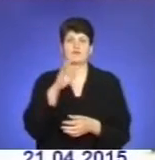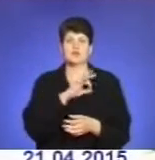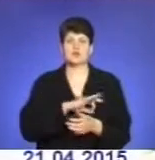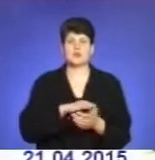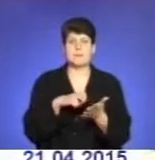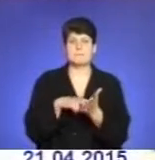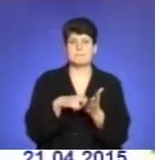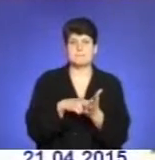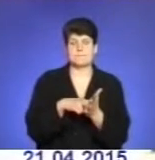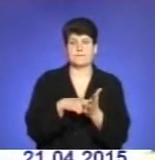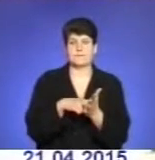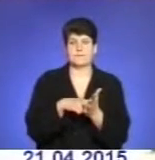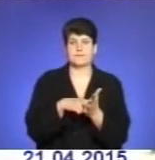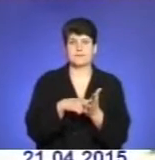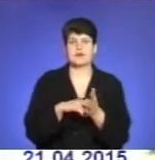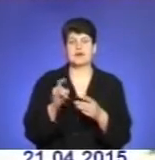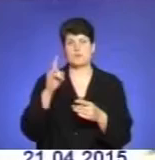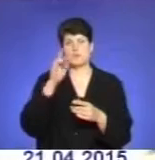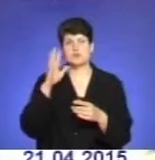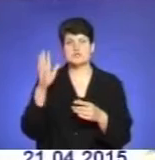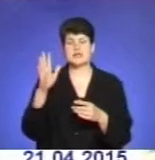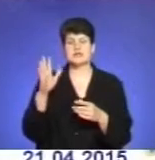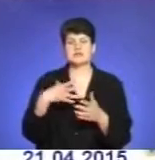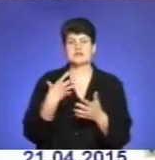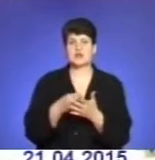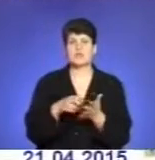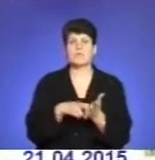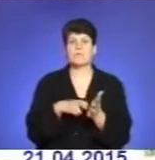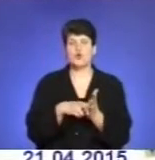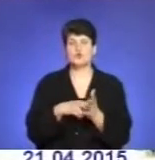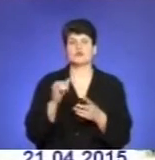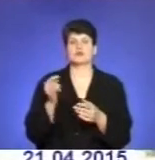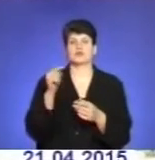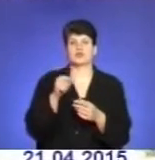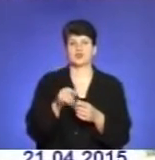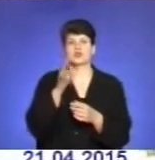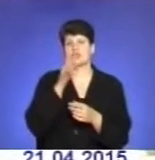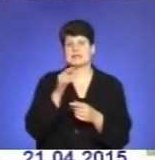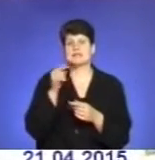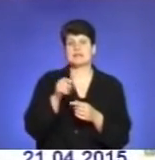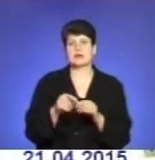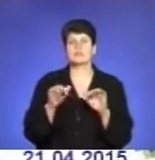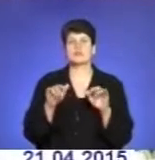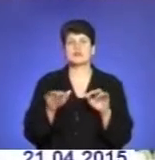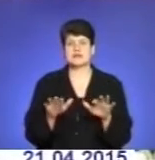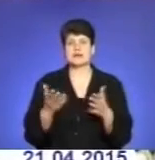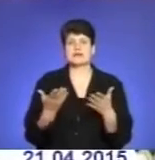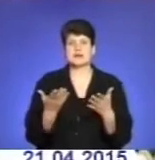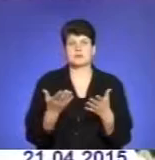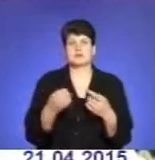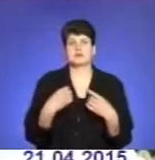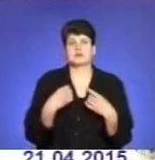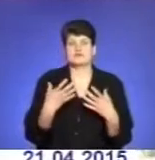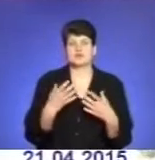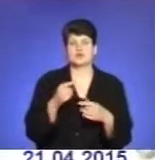і, ну, можна сказати, популяризація своєї пошти, нібито, виходить. І в той самий час тих подій, до яких присвячені то чи